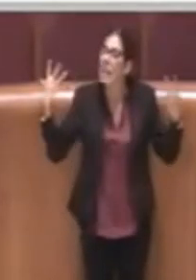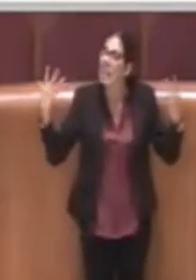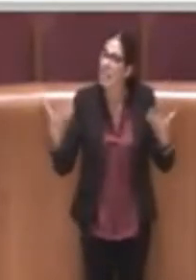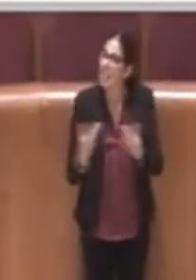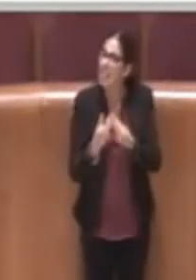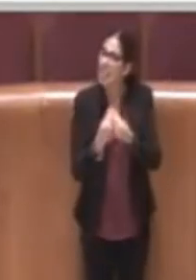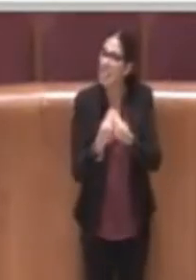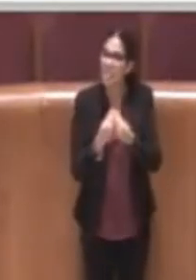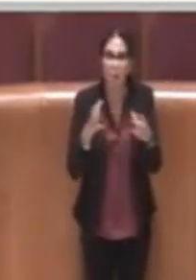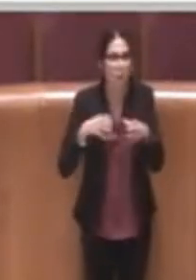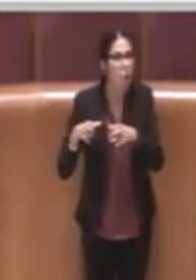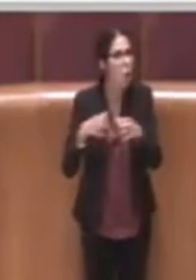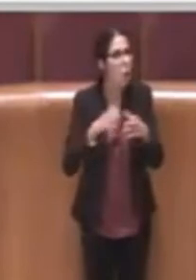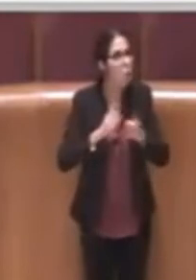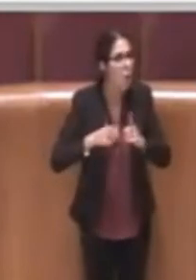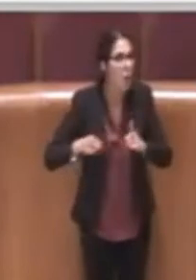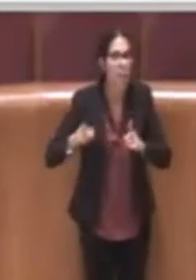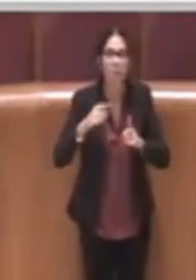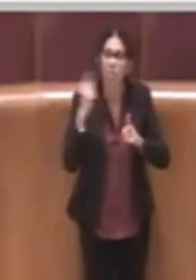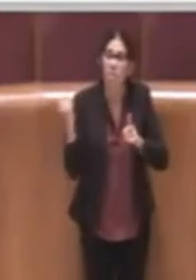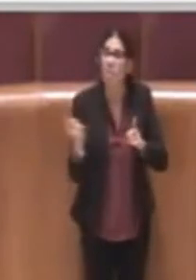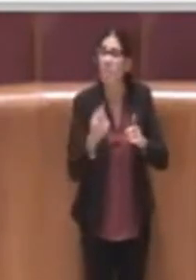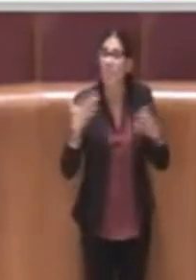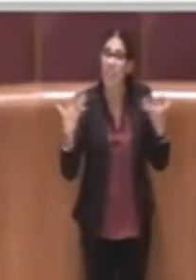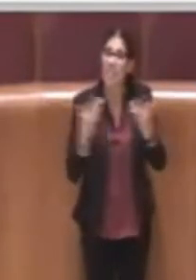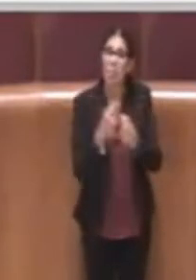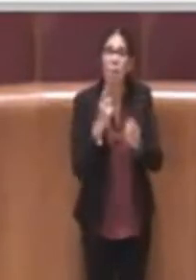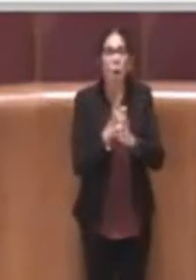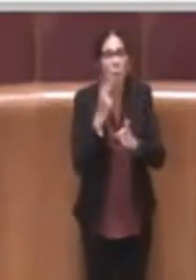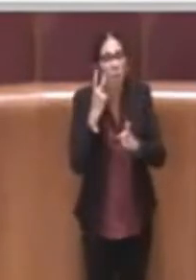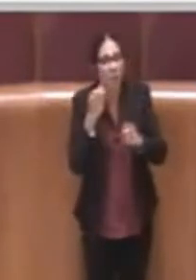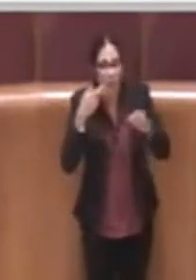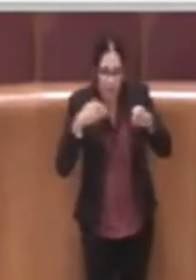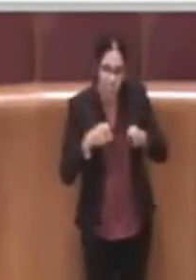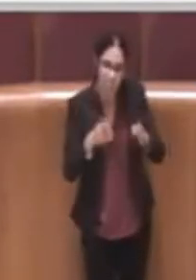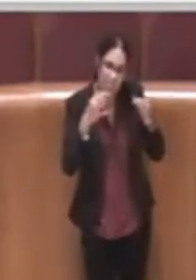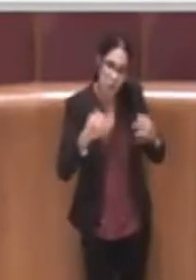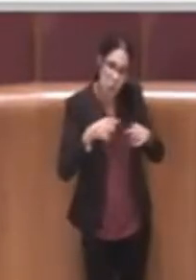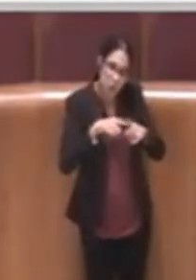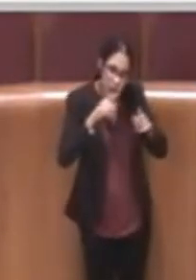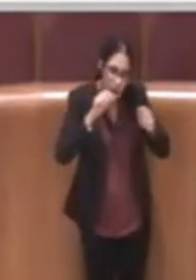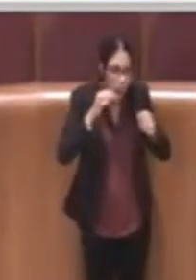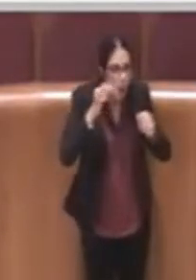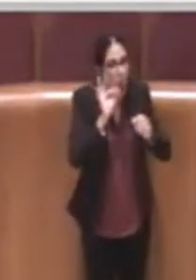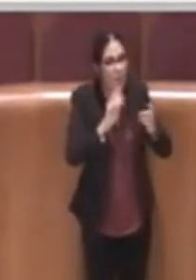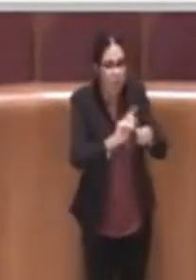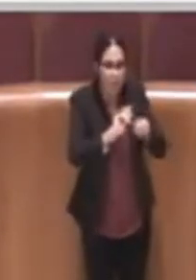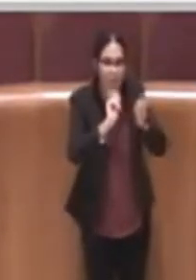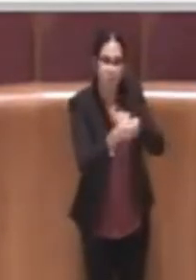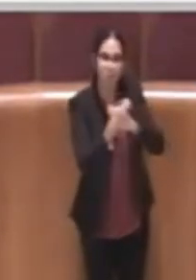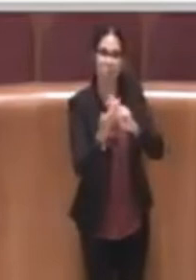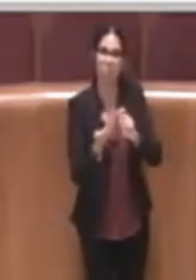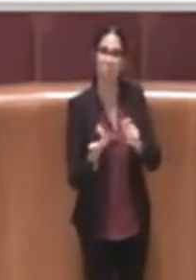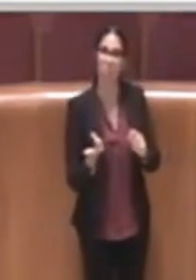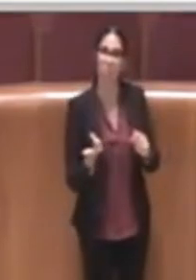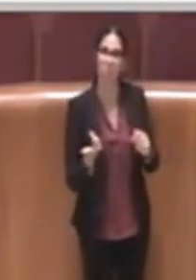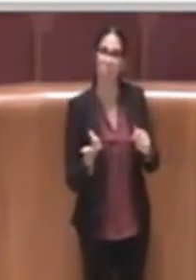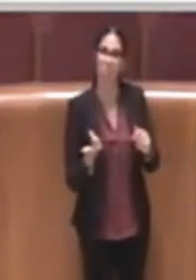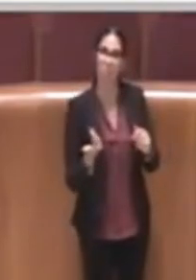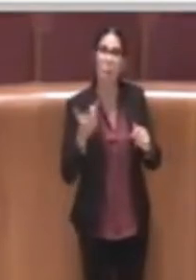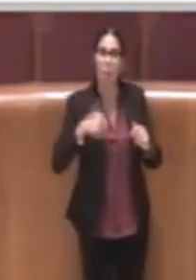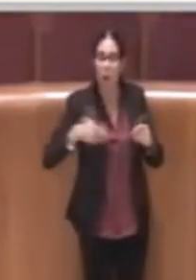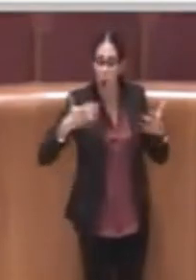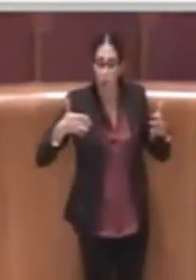poter fare un cambio di visione, per poter ribaltare quello che noi ci siamo ritrovati sul